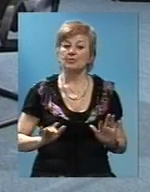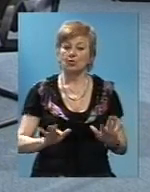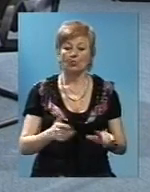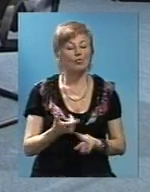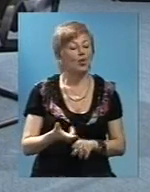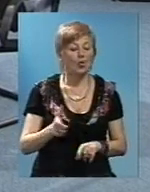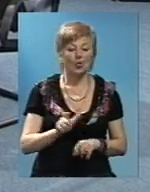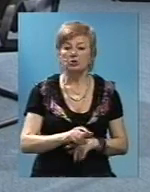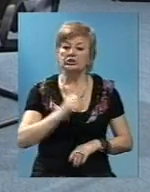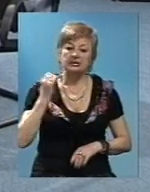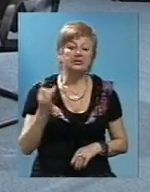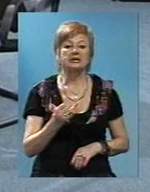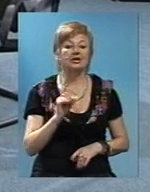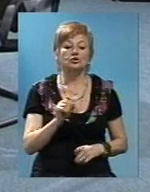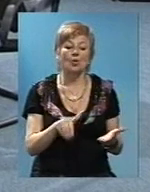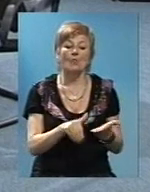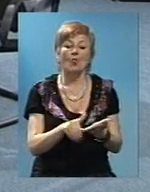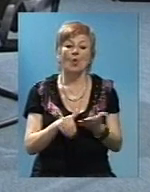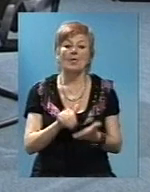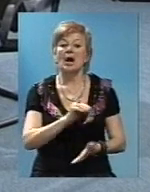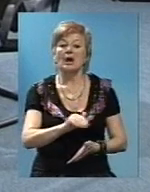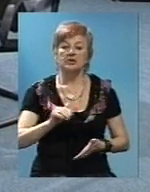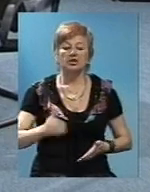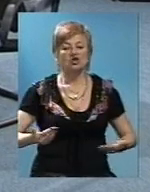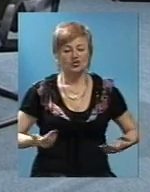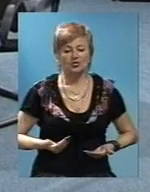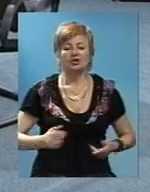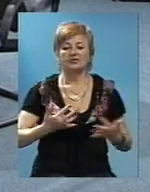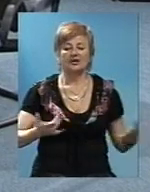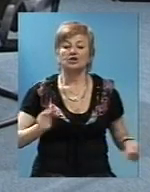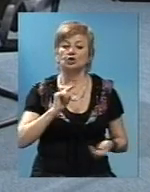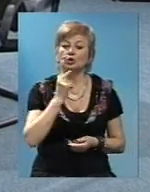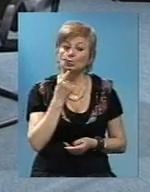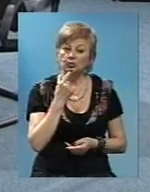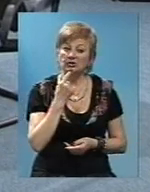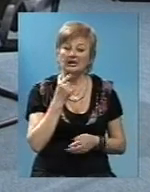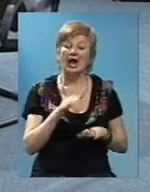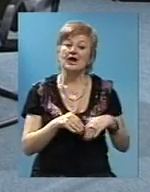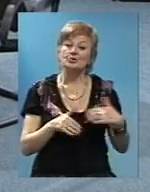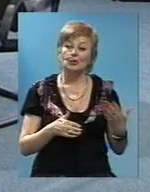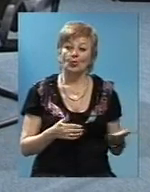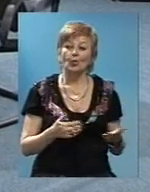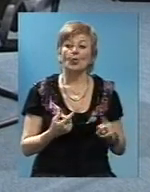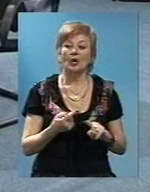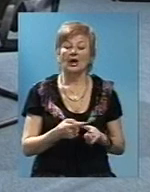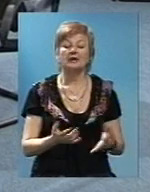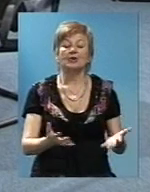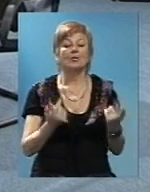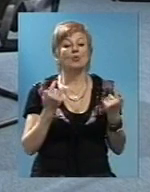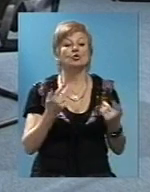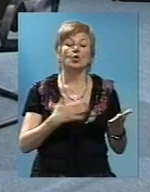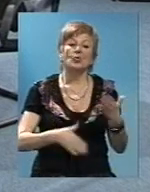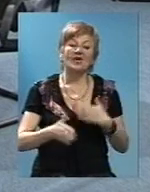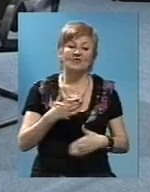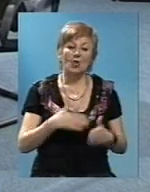дуже класний варіант для того, щоб допомагати дітям розвивати певні соціальні компетенції, з одного боку, а з іншого боку, щоб вони при цьому отримували ще й задоволення